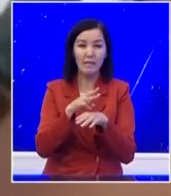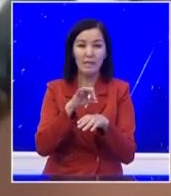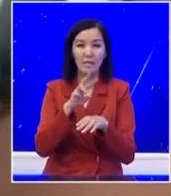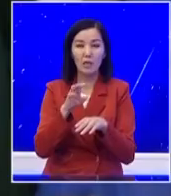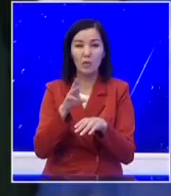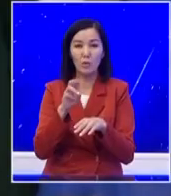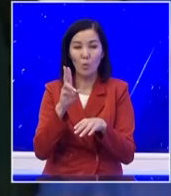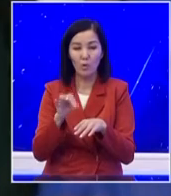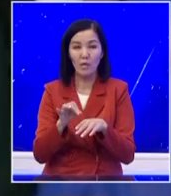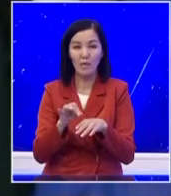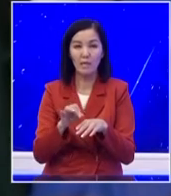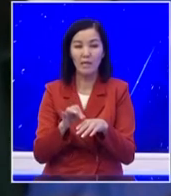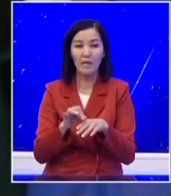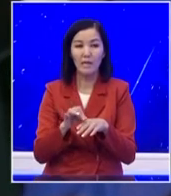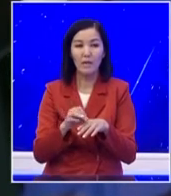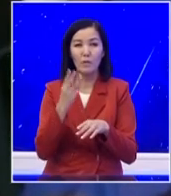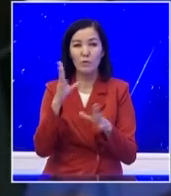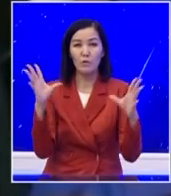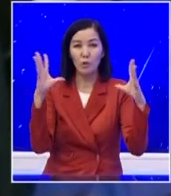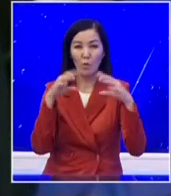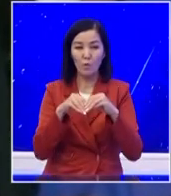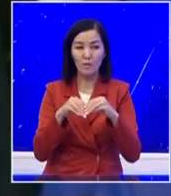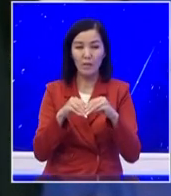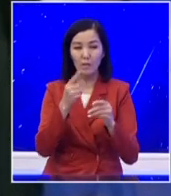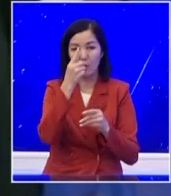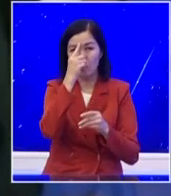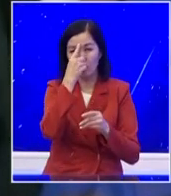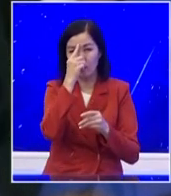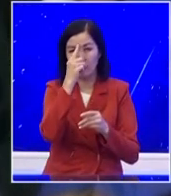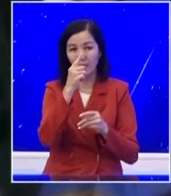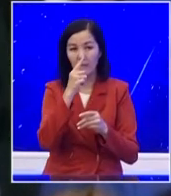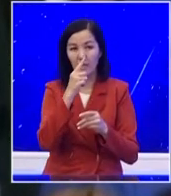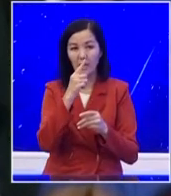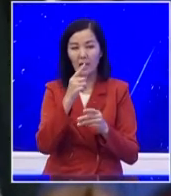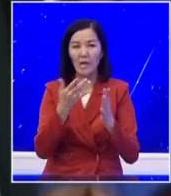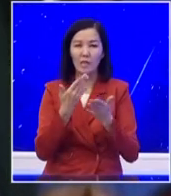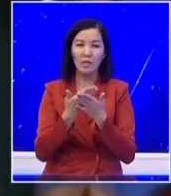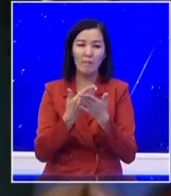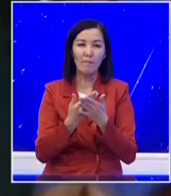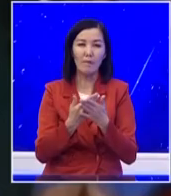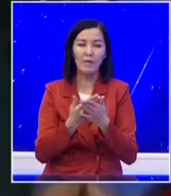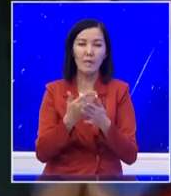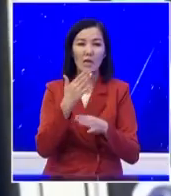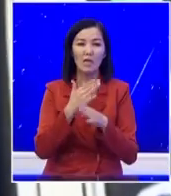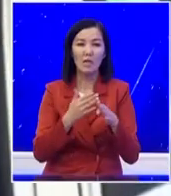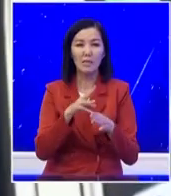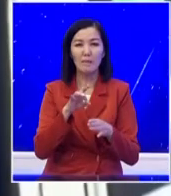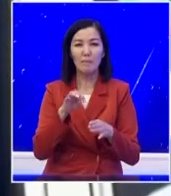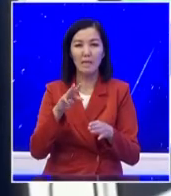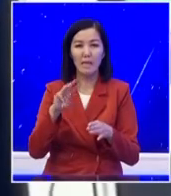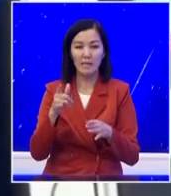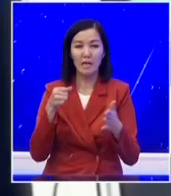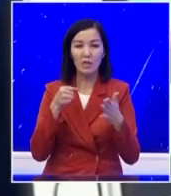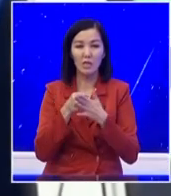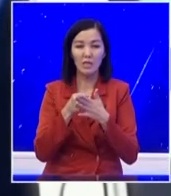Club Factory және US Browser үшеуін қосқанда Үндістандағы аудиториясы шамамен 500 миллиардқа жеткен болатын. Айта